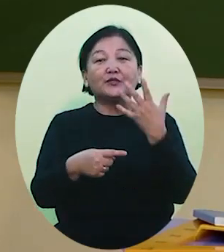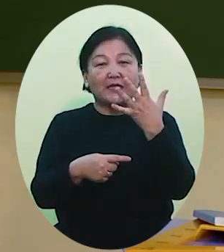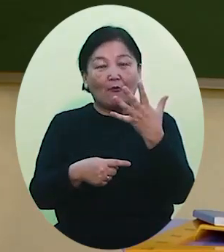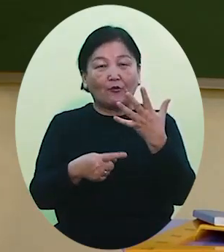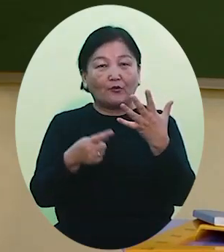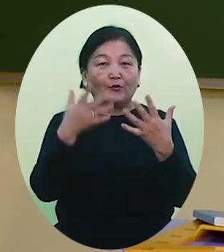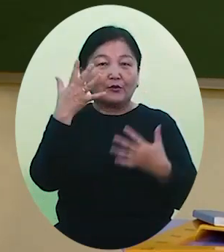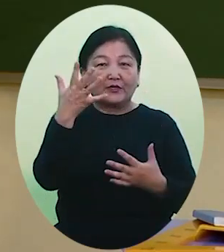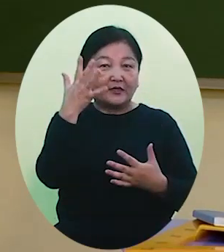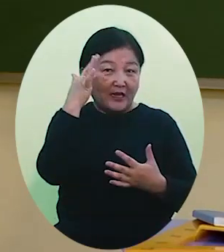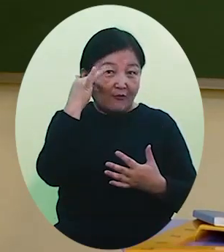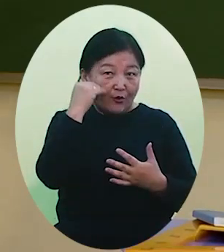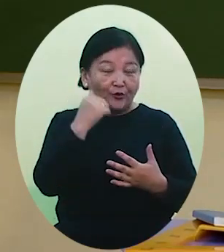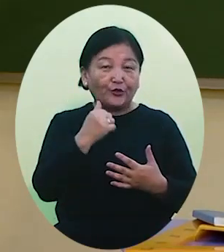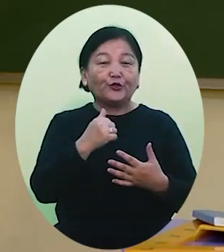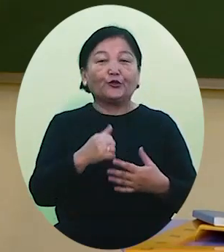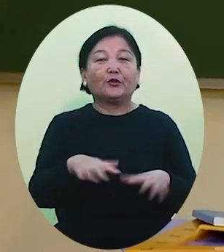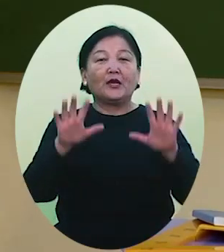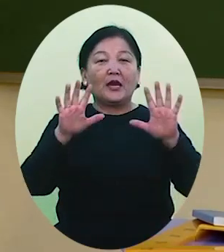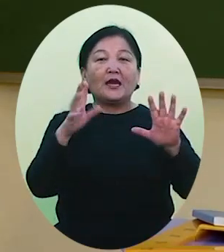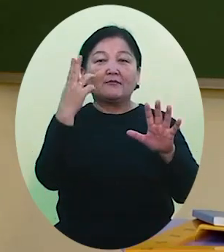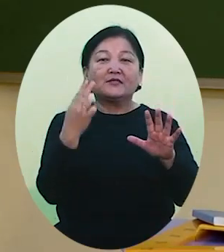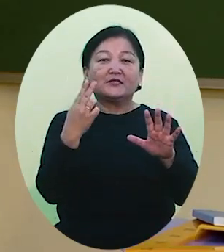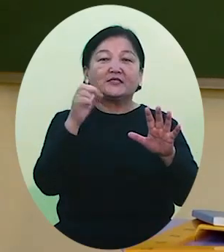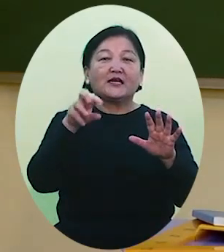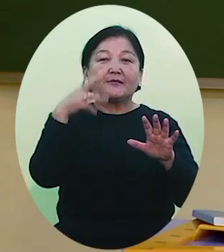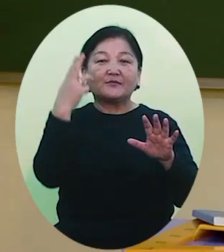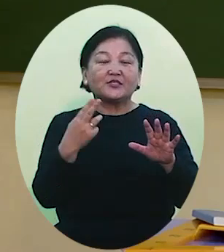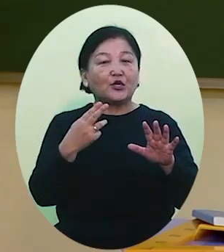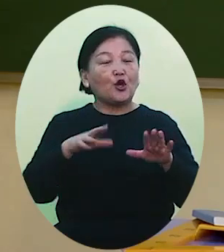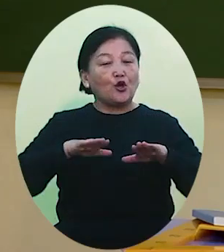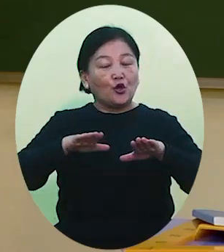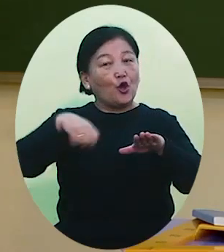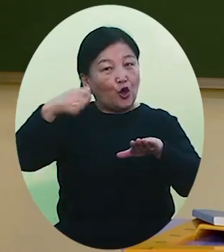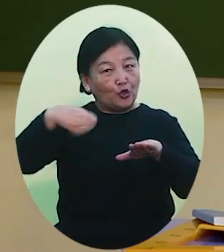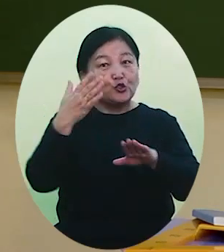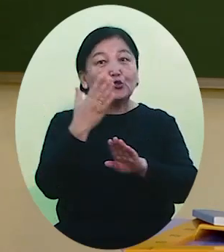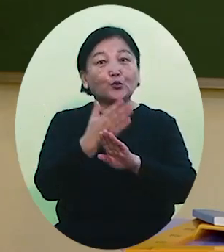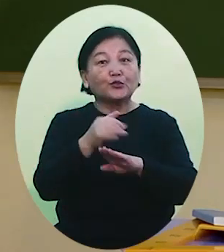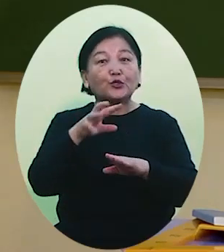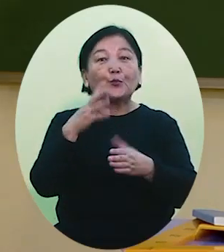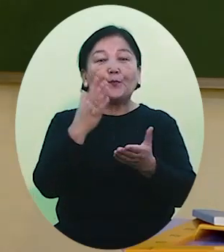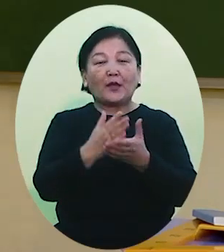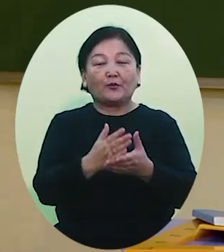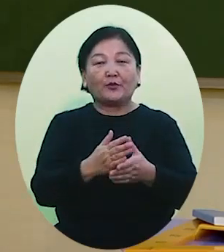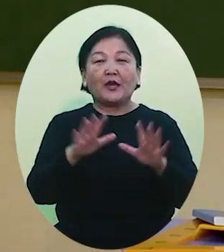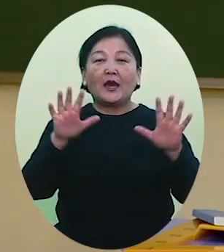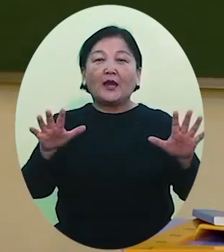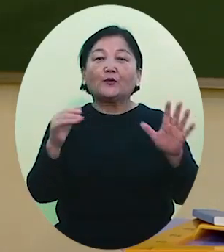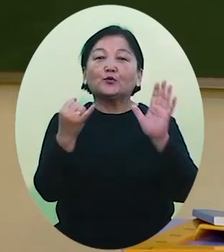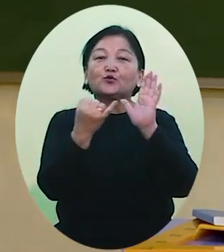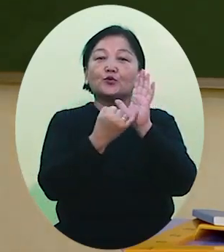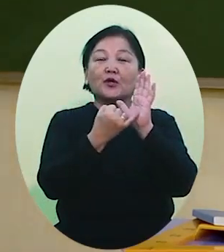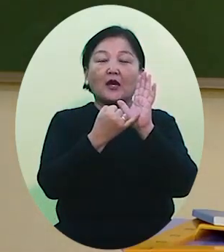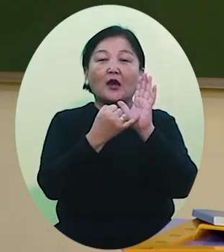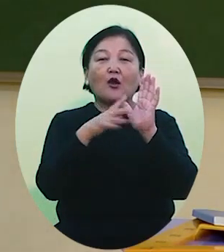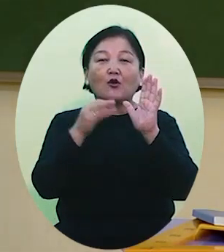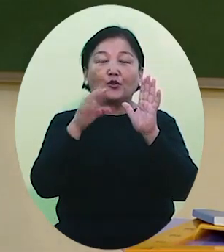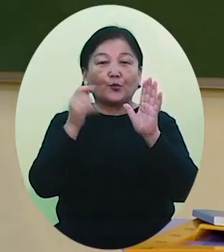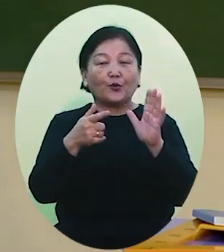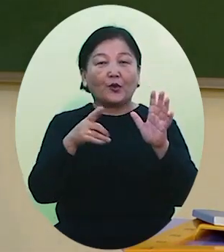ажиллахад хэдэн цамц ойх вэ гэж. Тэгэхээр нэг өдөр 2 цамц ойж байгаа юм чинь 16 өдөр